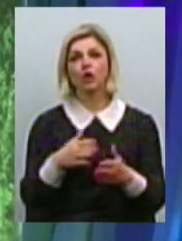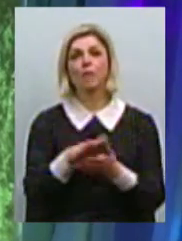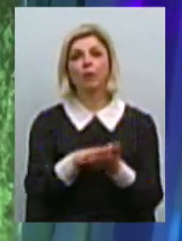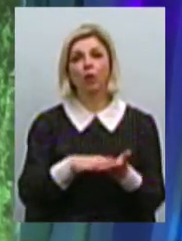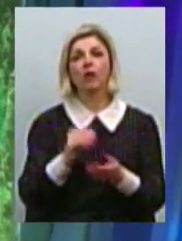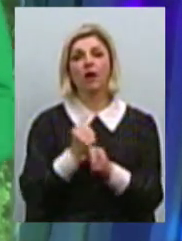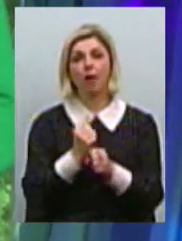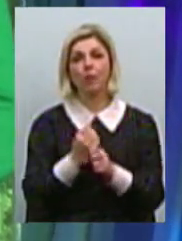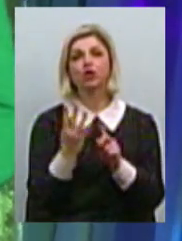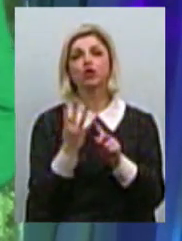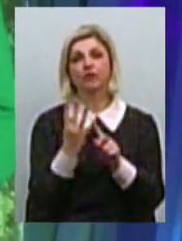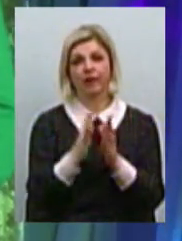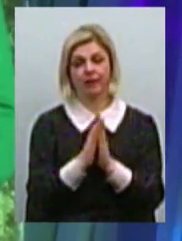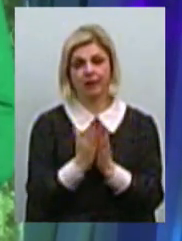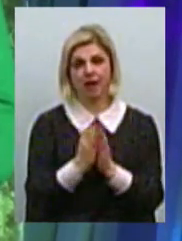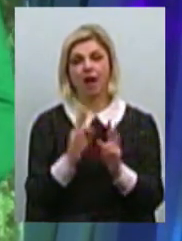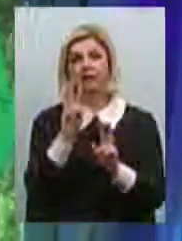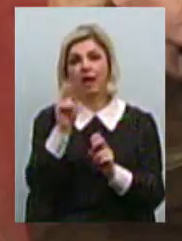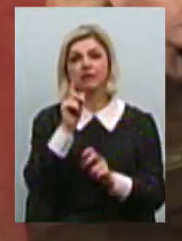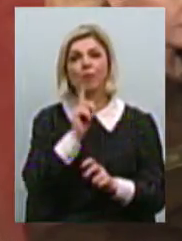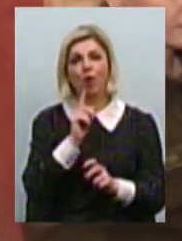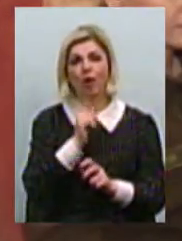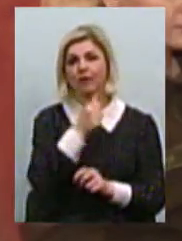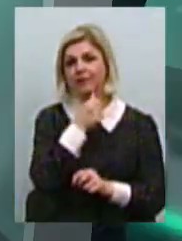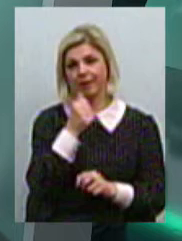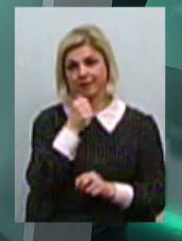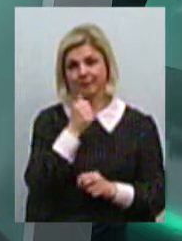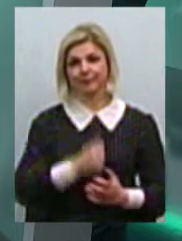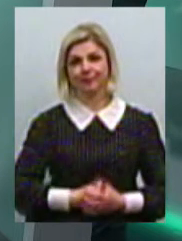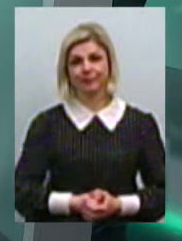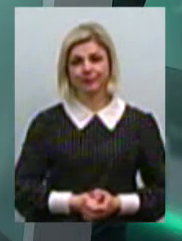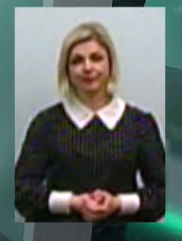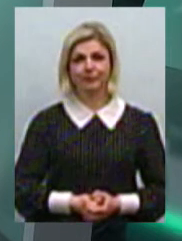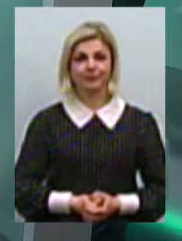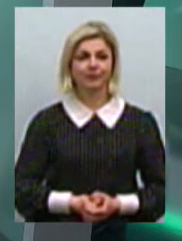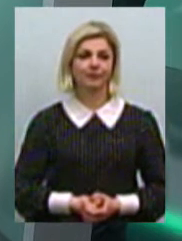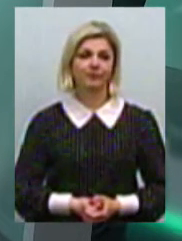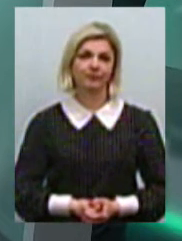над четвертою книгою, назву якої поки зберігають в таємниці.